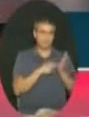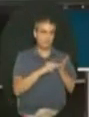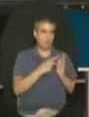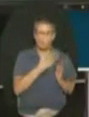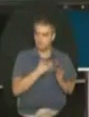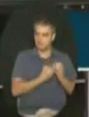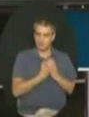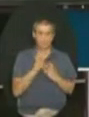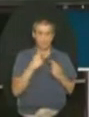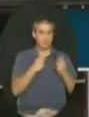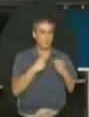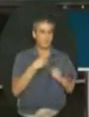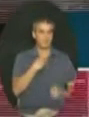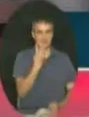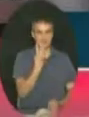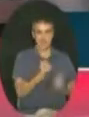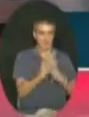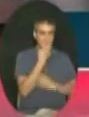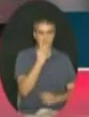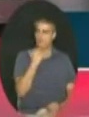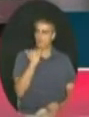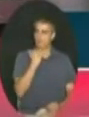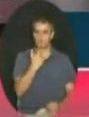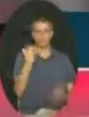טוען שצריך.